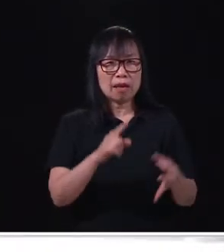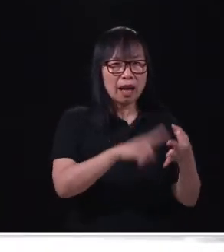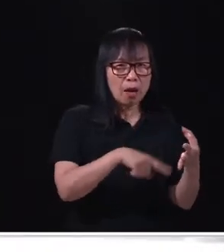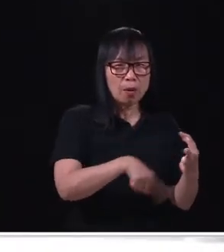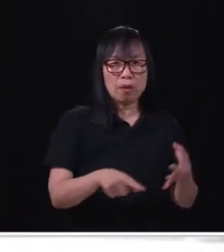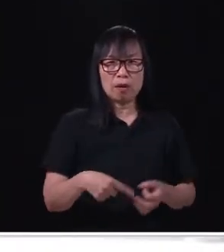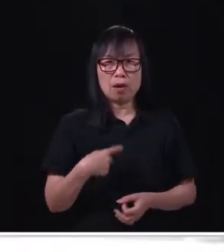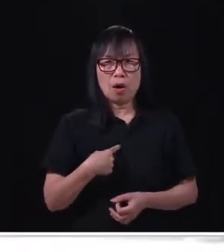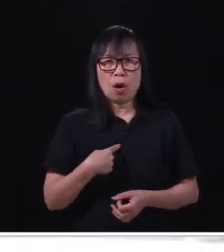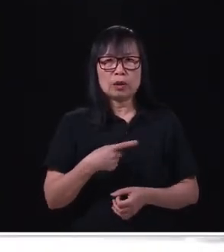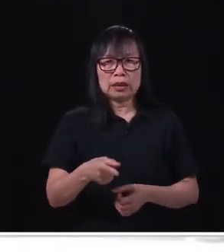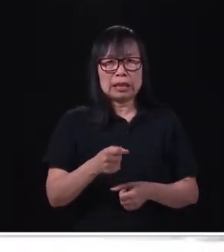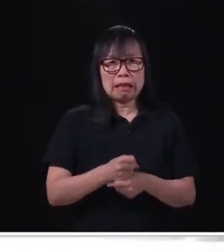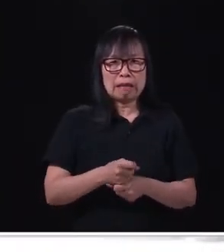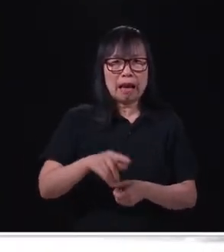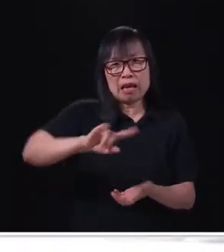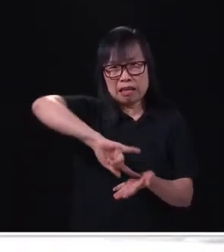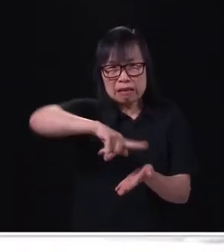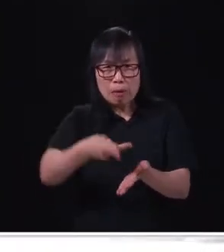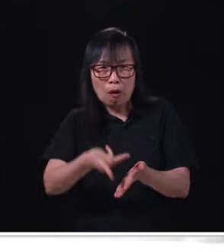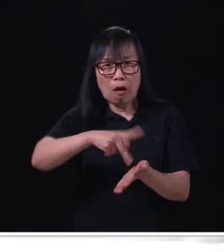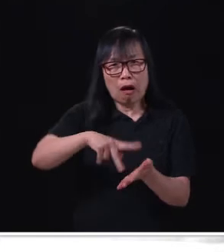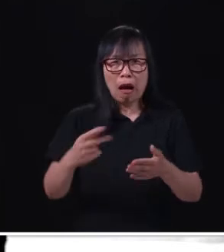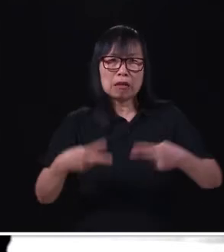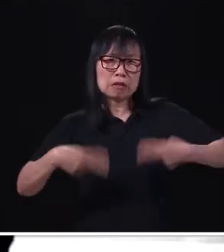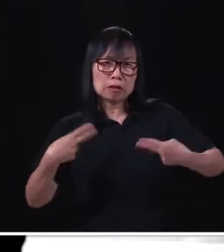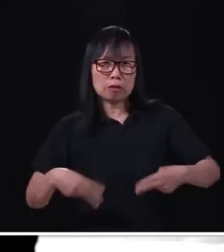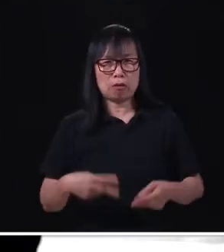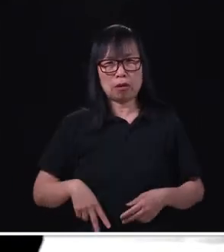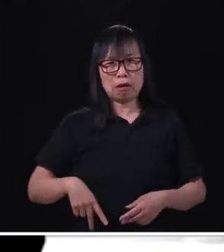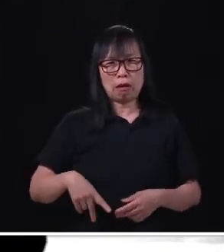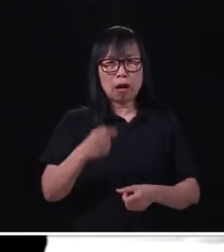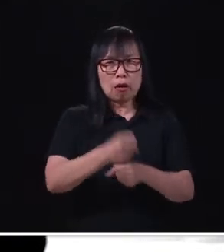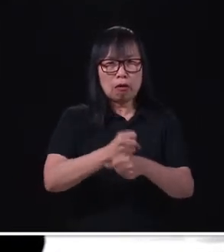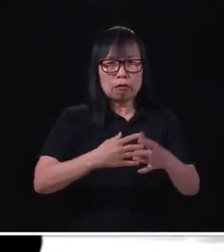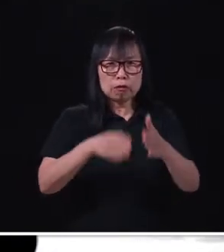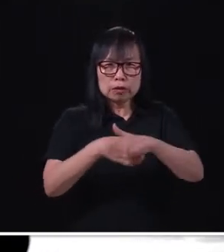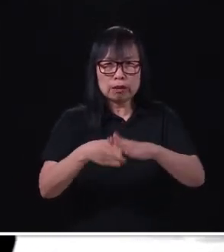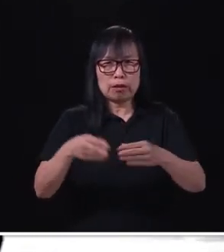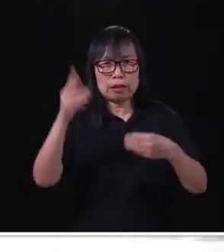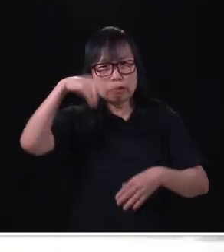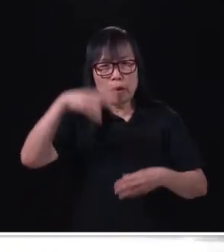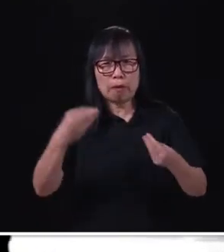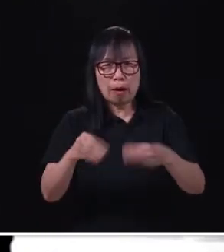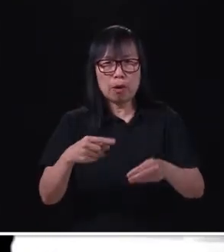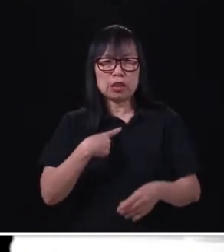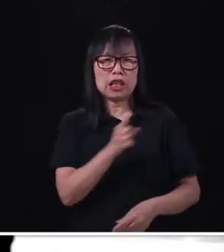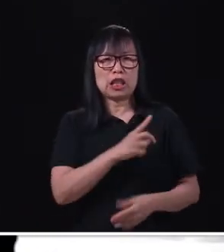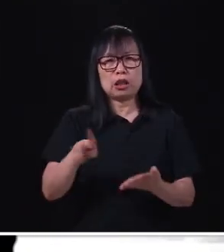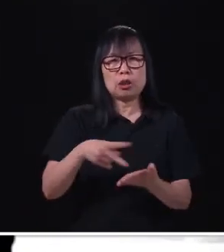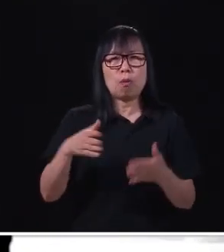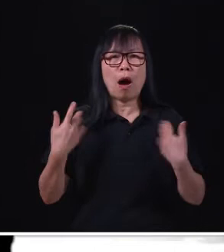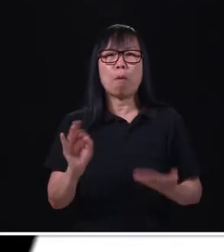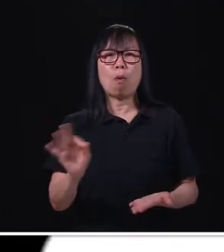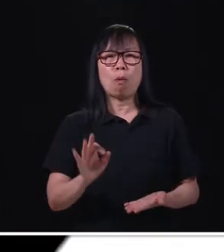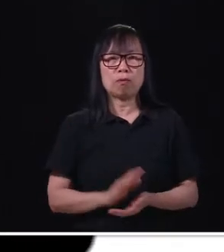喂，嘉豪啊！我哋究竟系玩 breaking 定 hip hop 先？ 仲有啊，个 studio 成日攞出嚟教班，我哋自己喺边有地方跳，边有地方